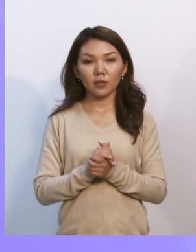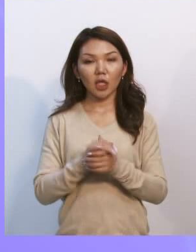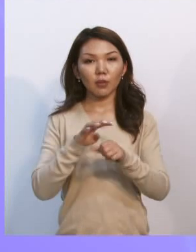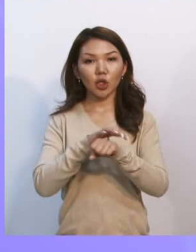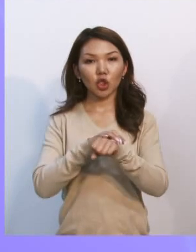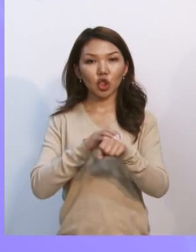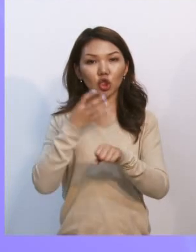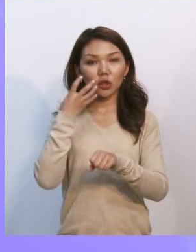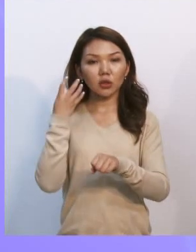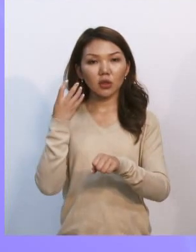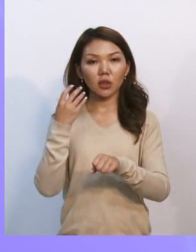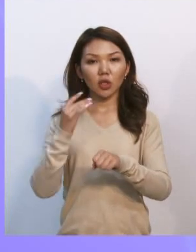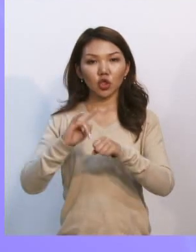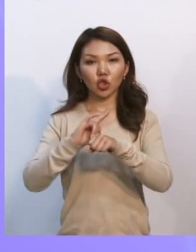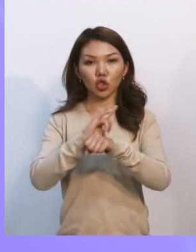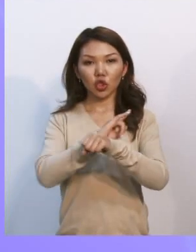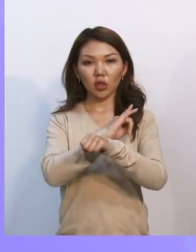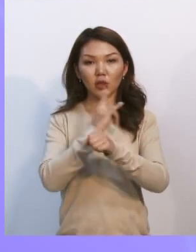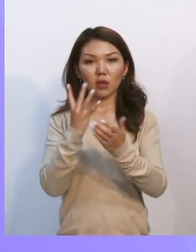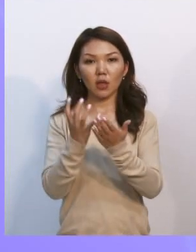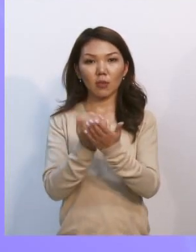Мышык чычканды кармайт.